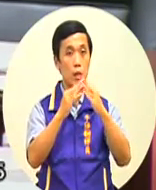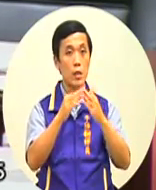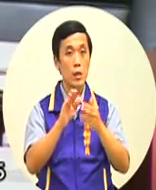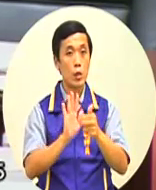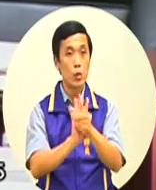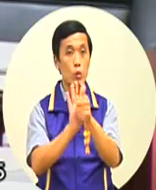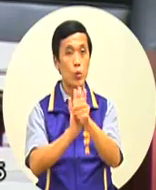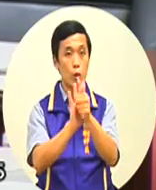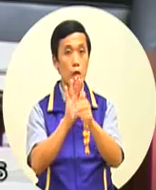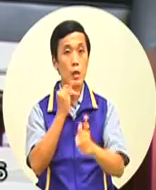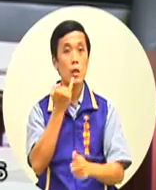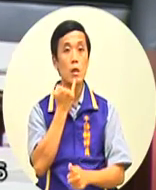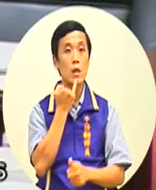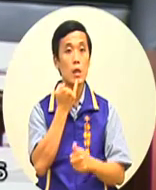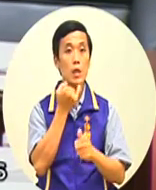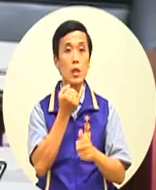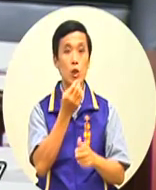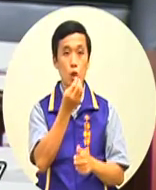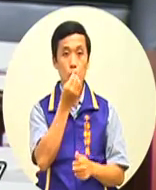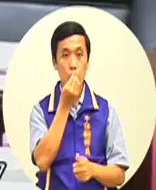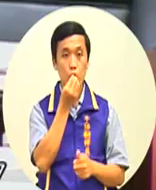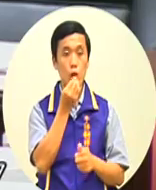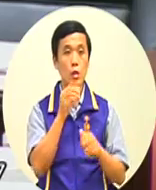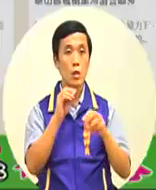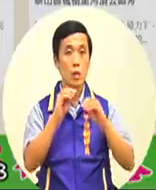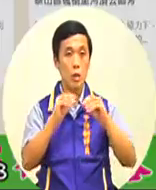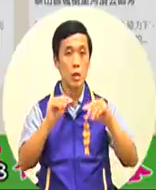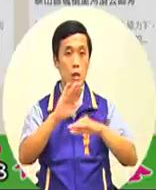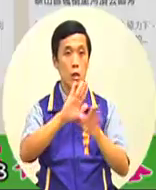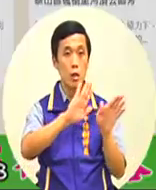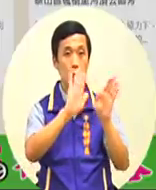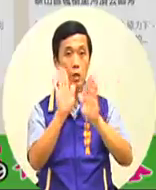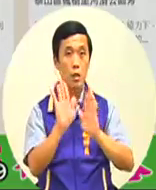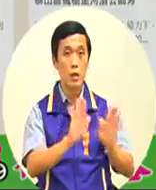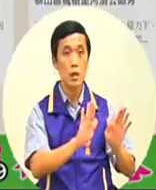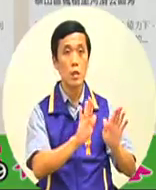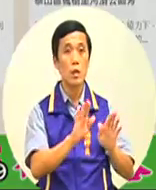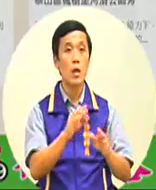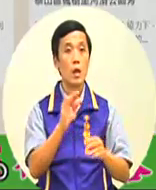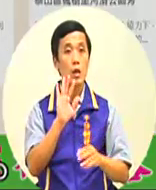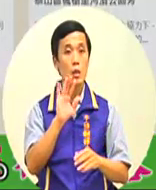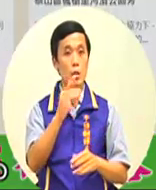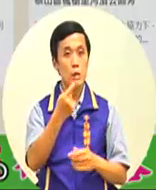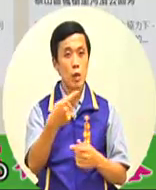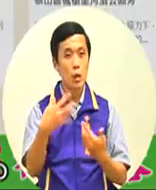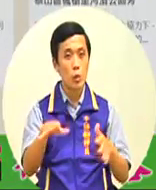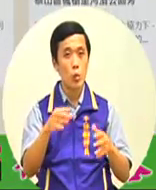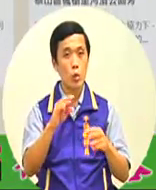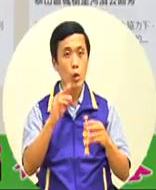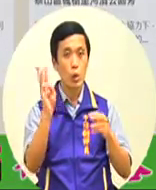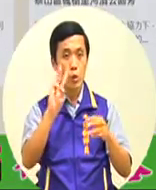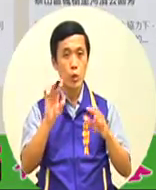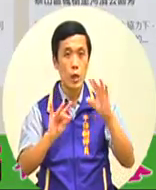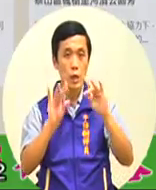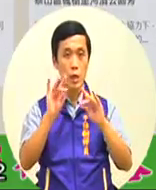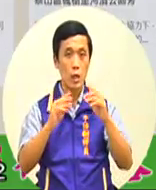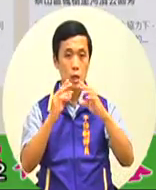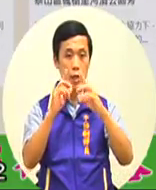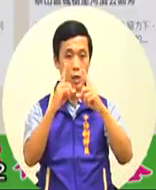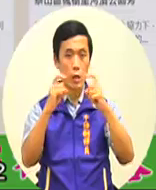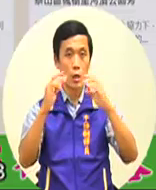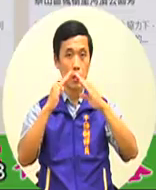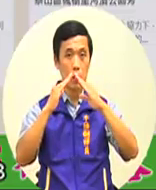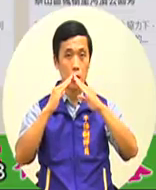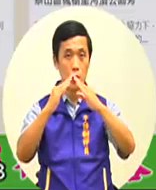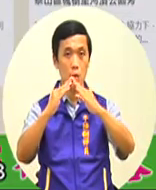景？就是因为有很多的水泥城市哈，伊都有真侪水泥嘛，伫个城